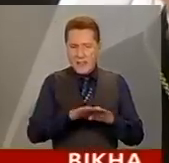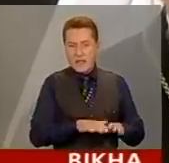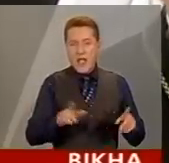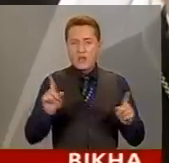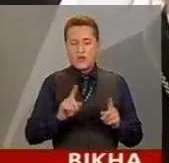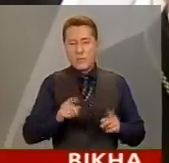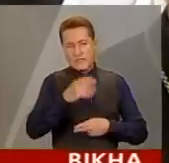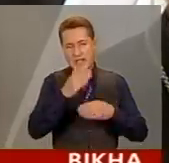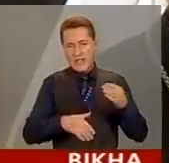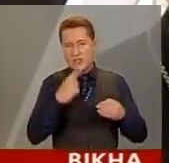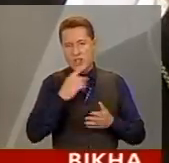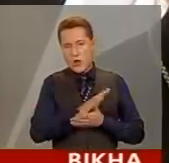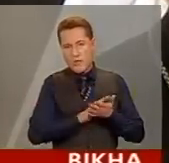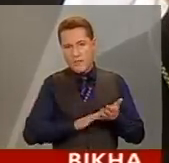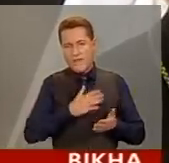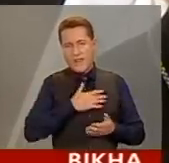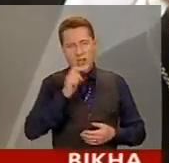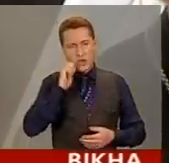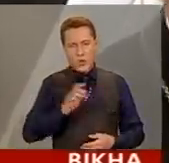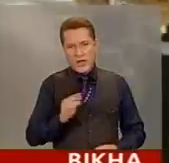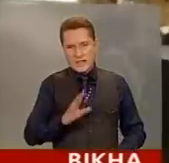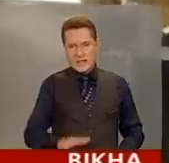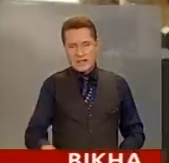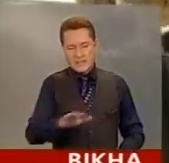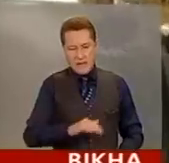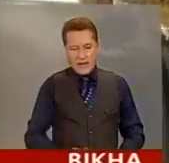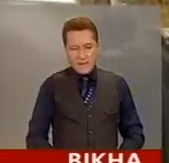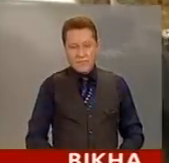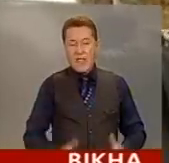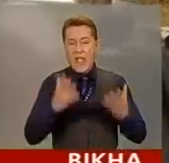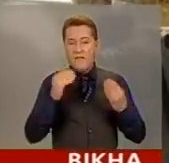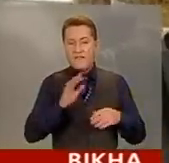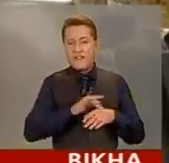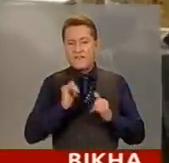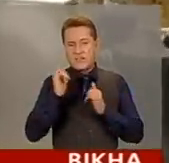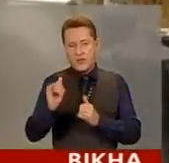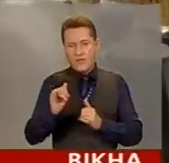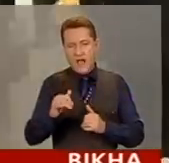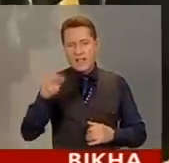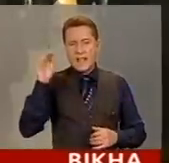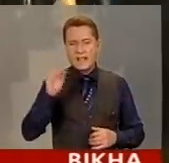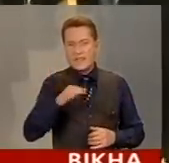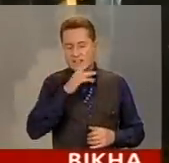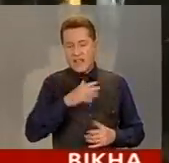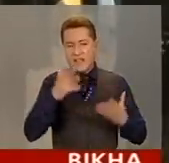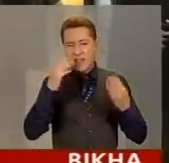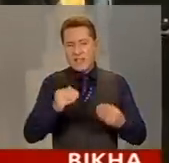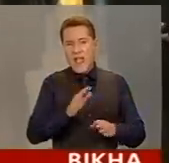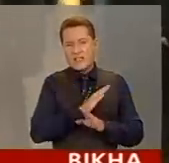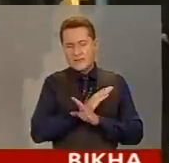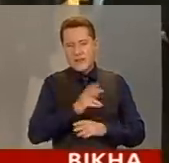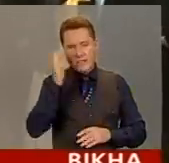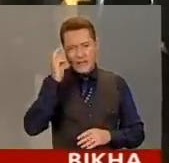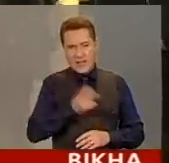вже закінчилось кровопролиття на нашій українській землі. У дні вшанування тисячоліття від дня смерті князя Володимира в